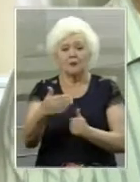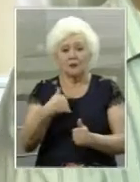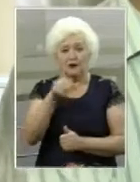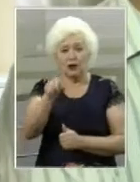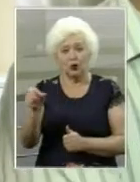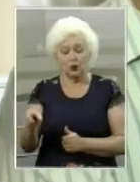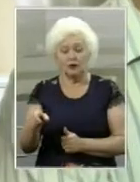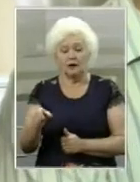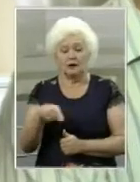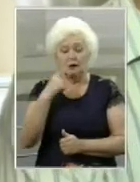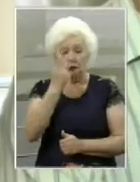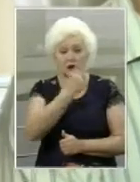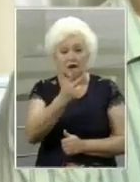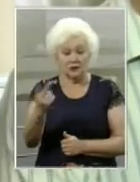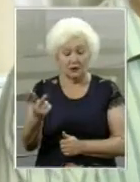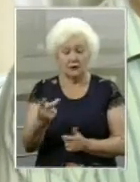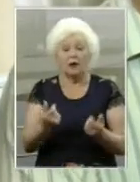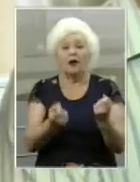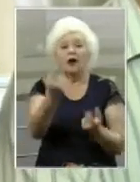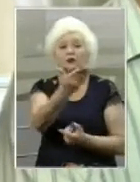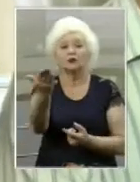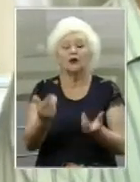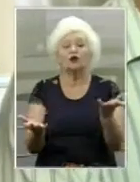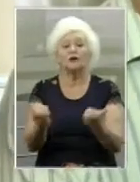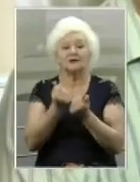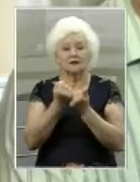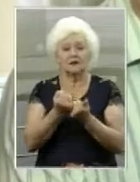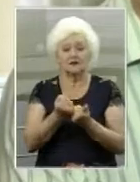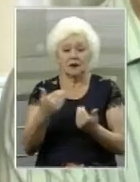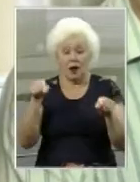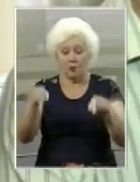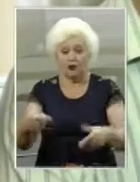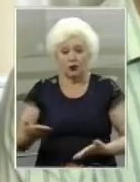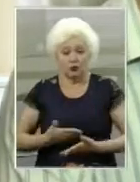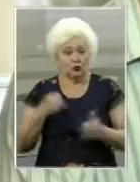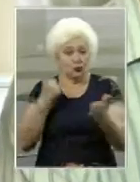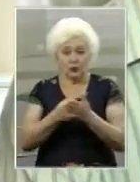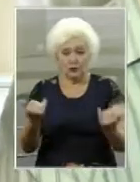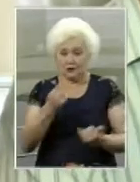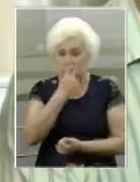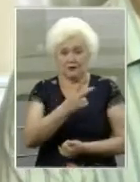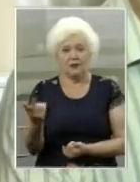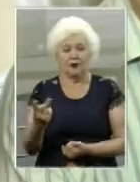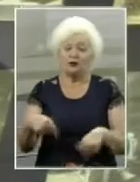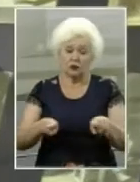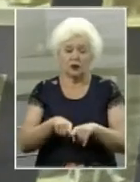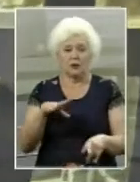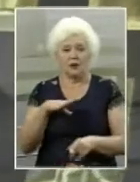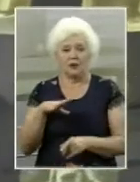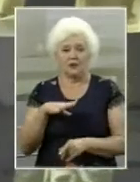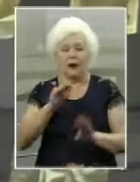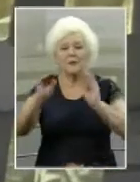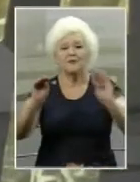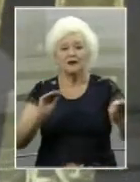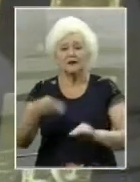люди і дивляться, а звідкіля вони взялись. А ми ж тут живемо і не до сих пор не бачимо. От таке буває.